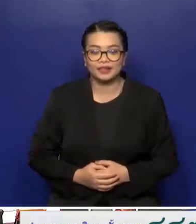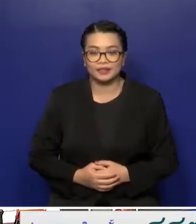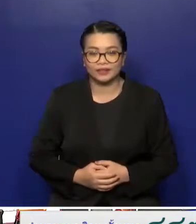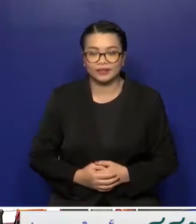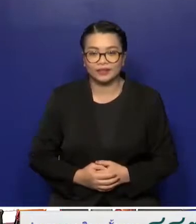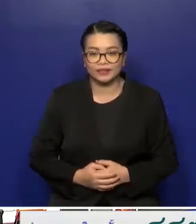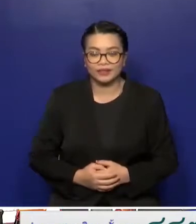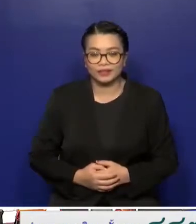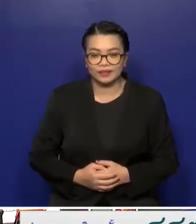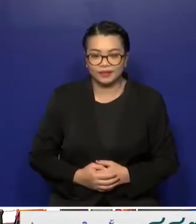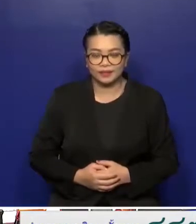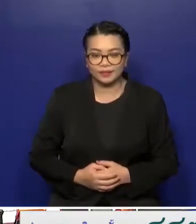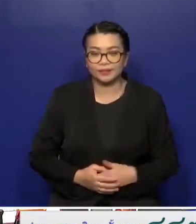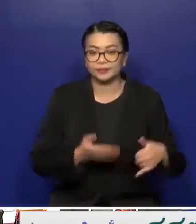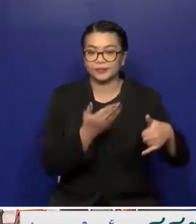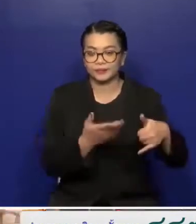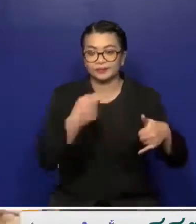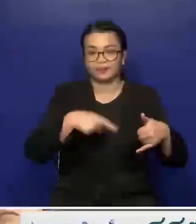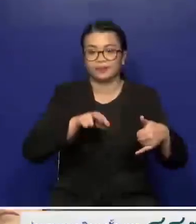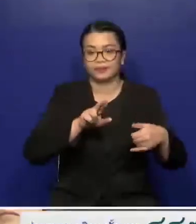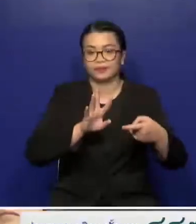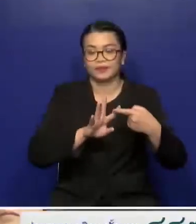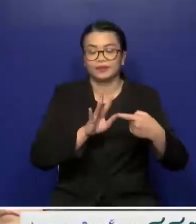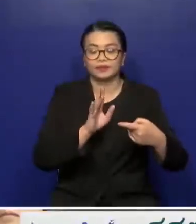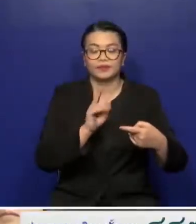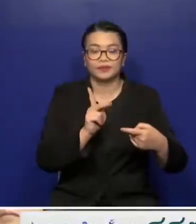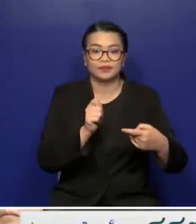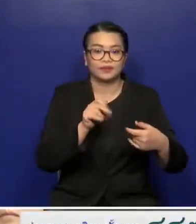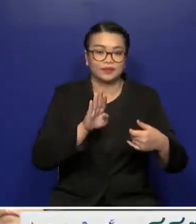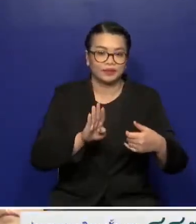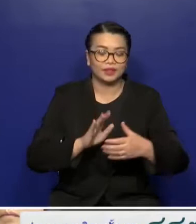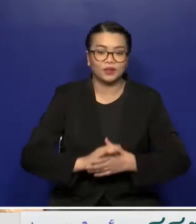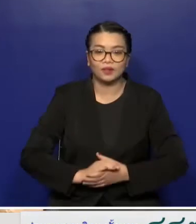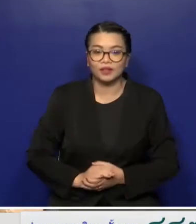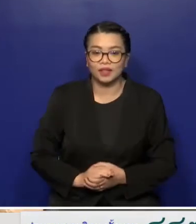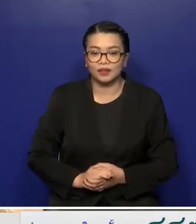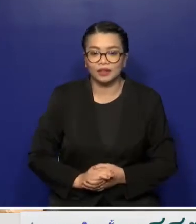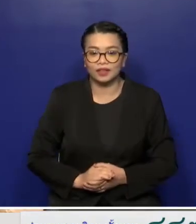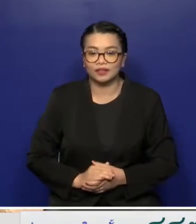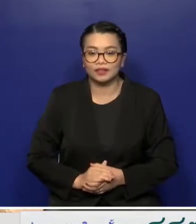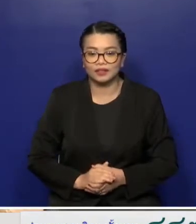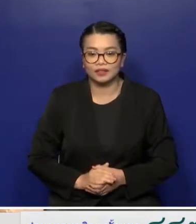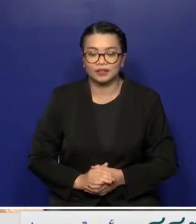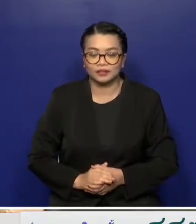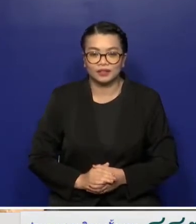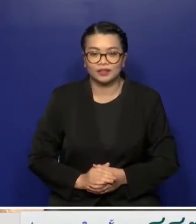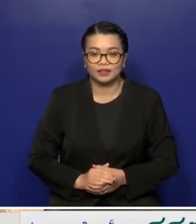วยท่านประกอบรัตนพันธ์ท่านนฤทธิ์ขำนุรักษ์ท่านธีรพัฒน์พริ้งสุรก